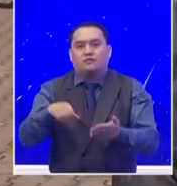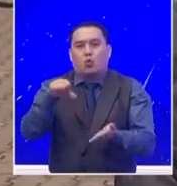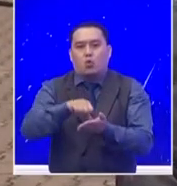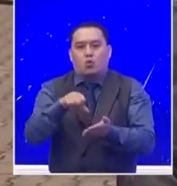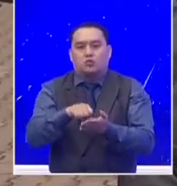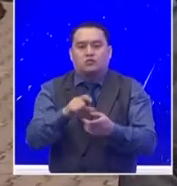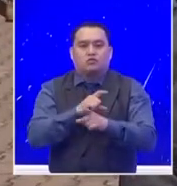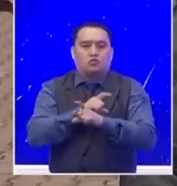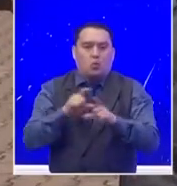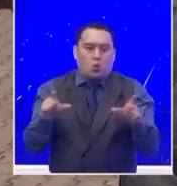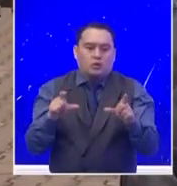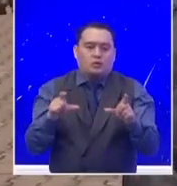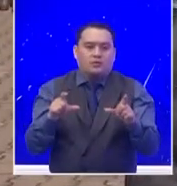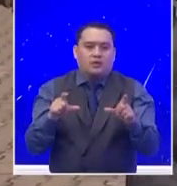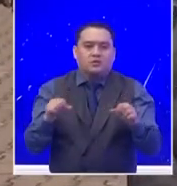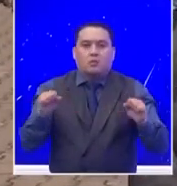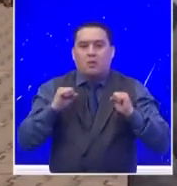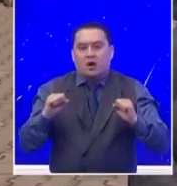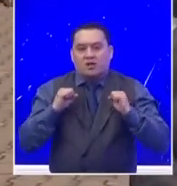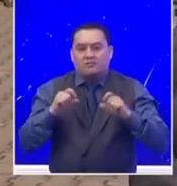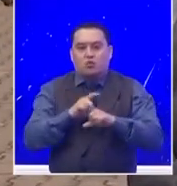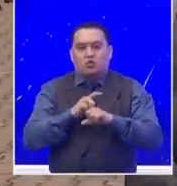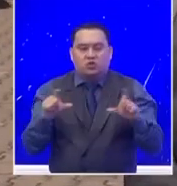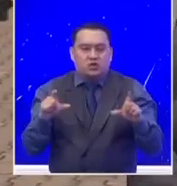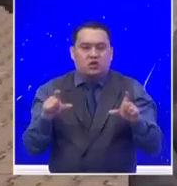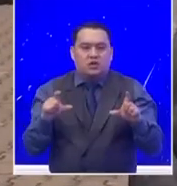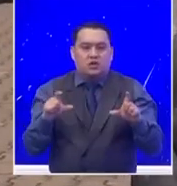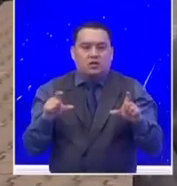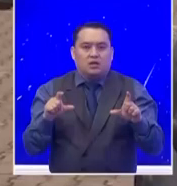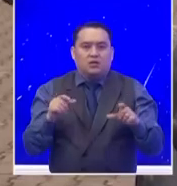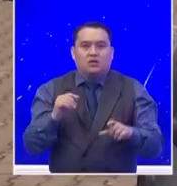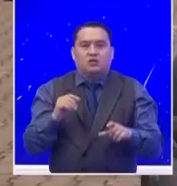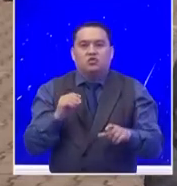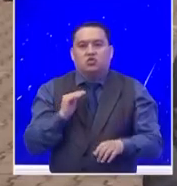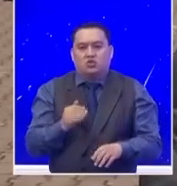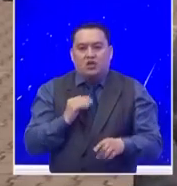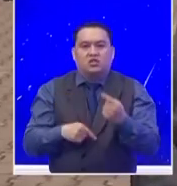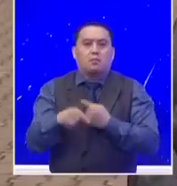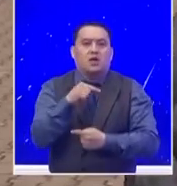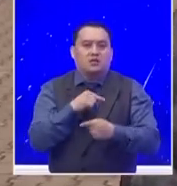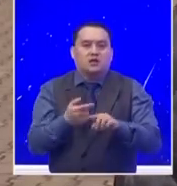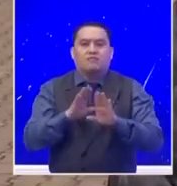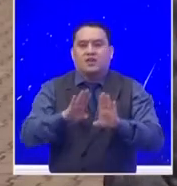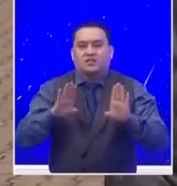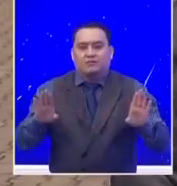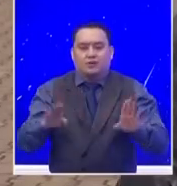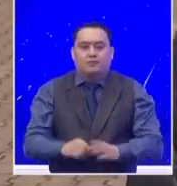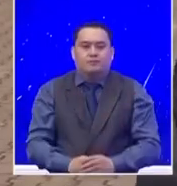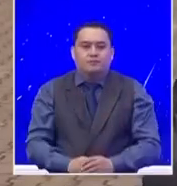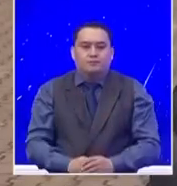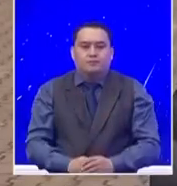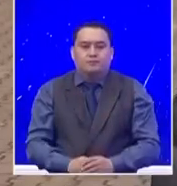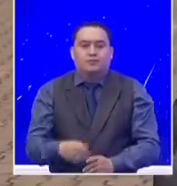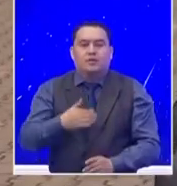средние общеобразовательные школы, спортивные учреждения, частные предприниматели, которые организовали выставку-продажу. А также